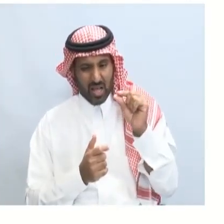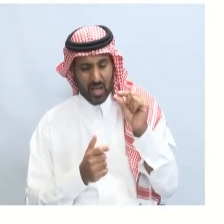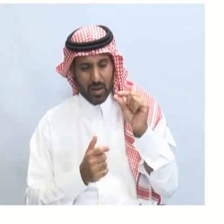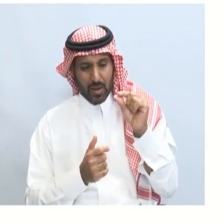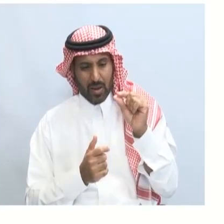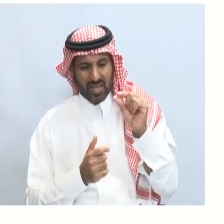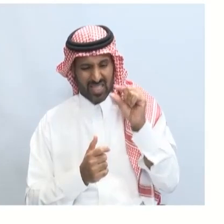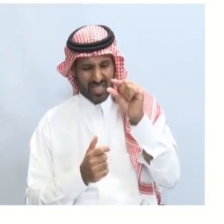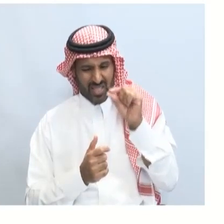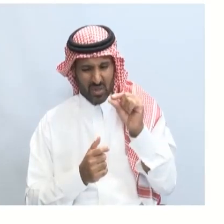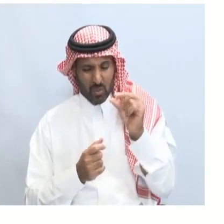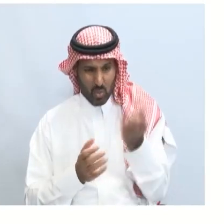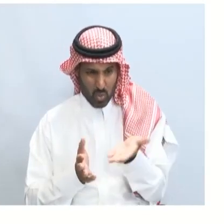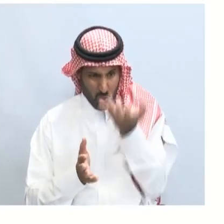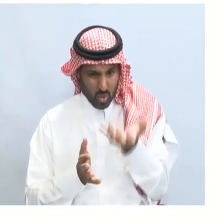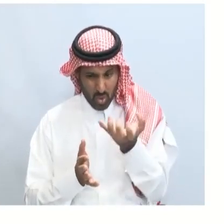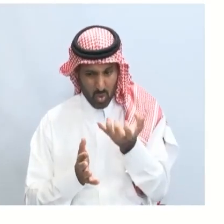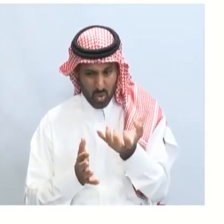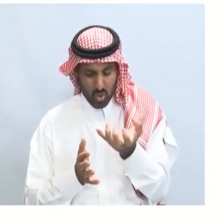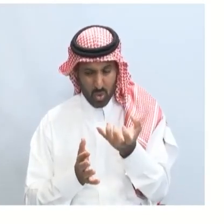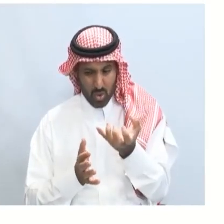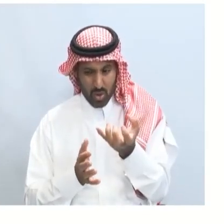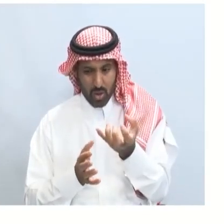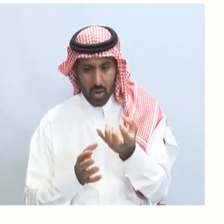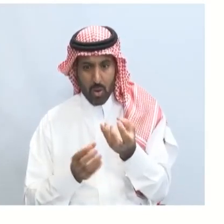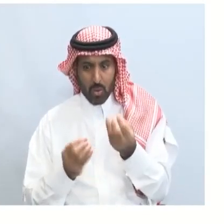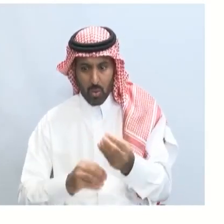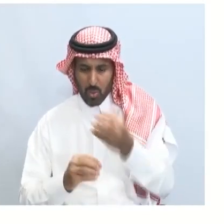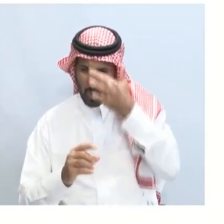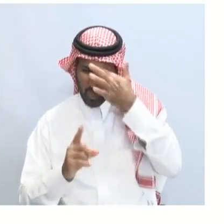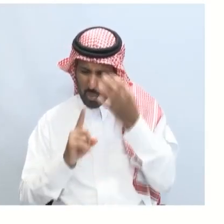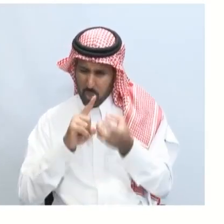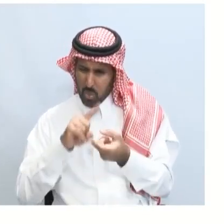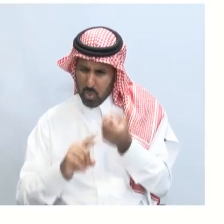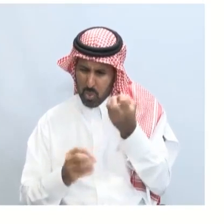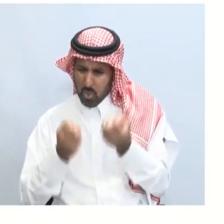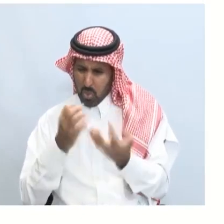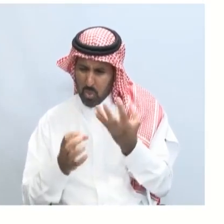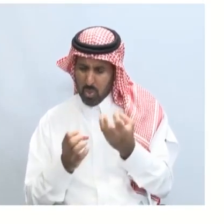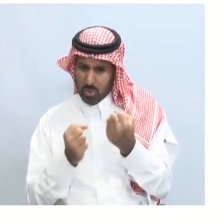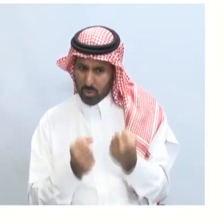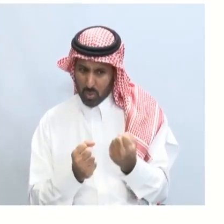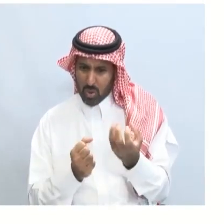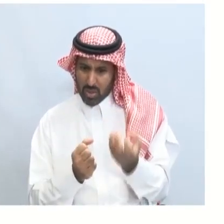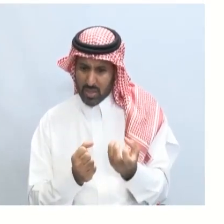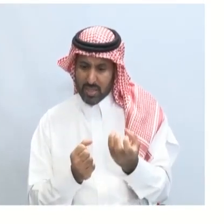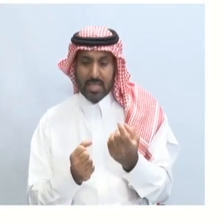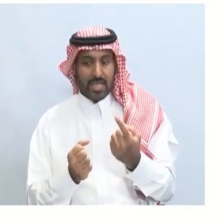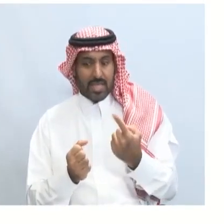وعظيمه الكثافه وعظيمه الحراره تسمى حاله